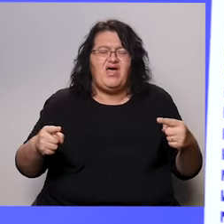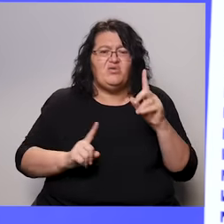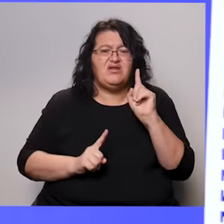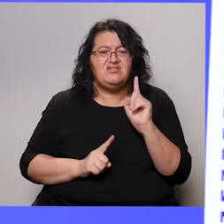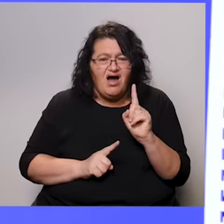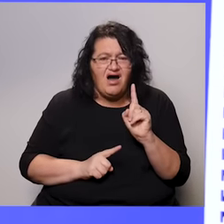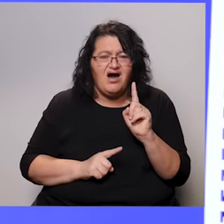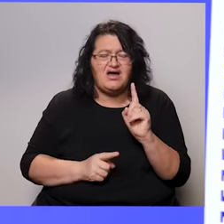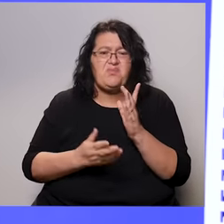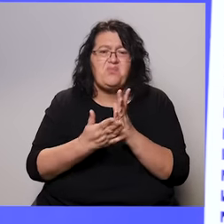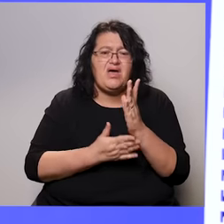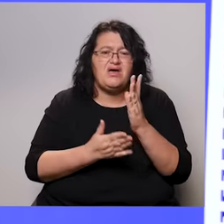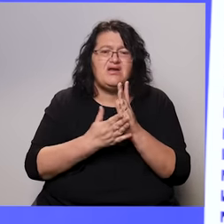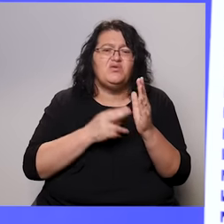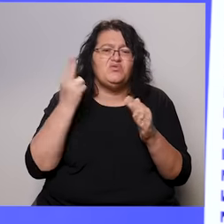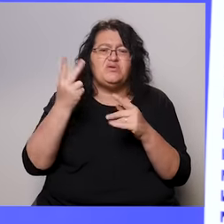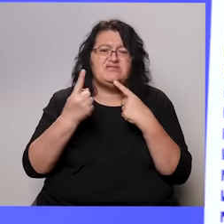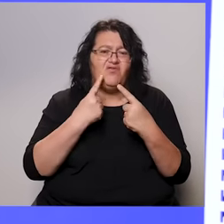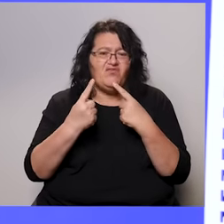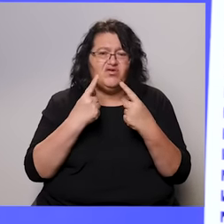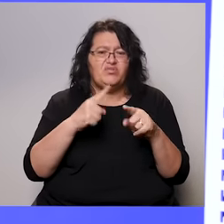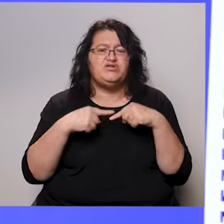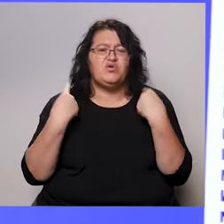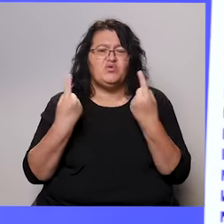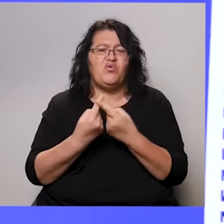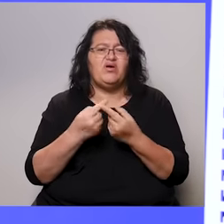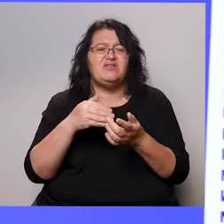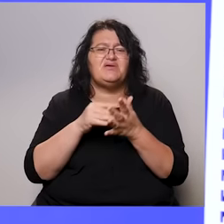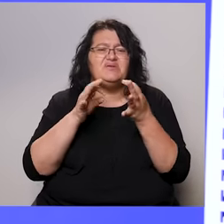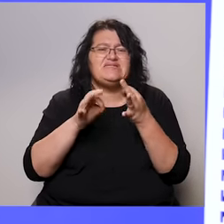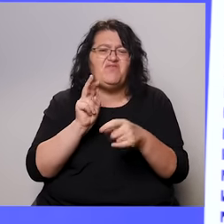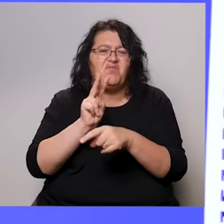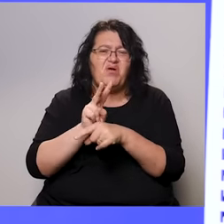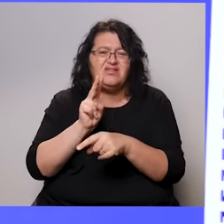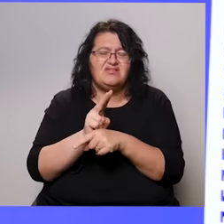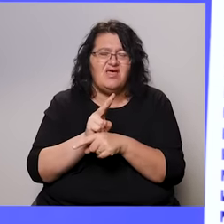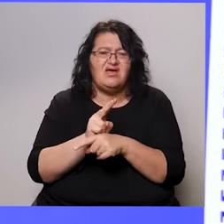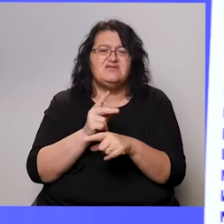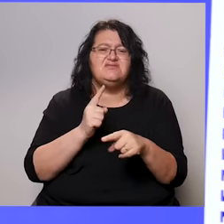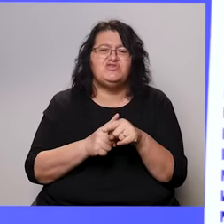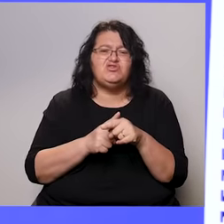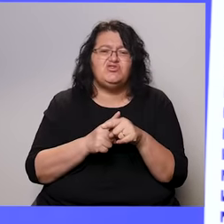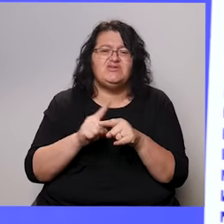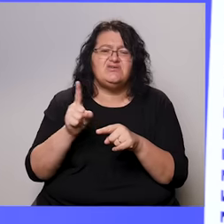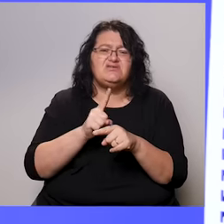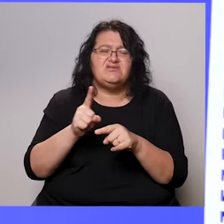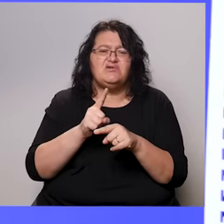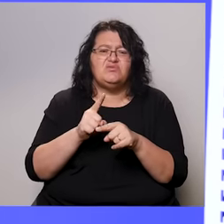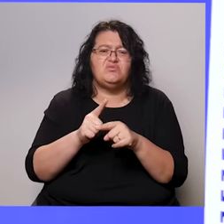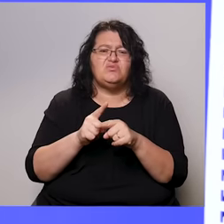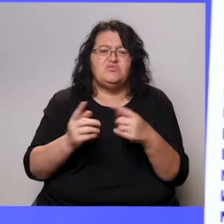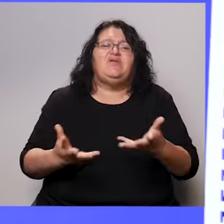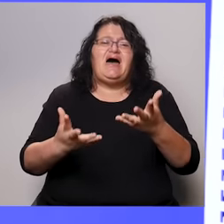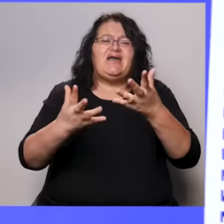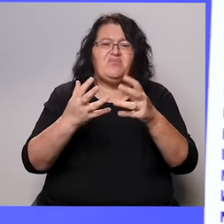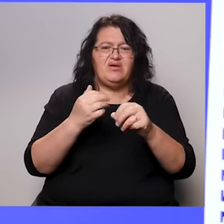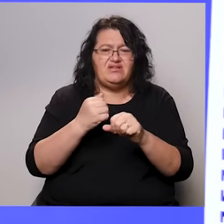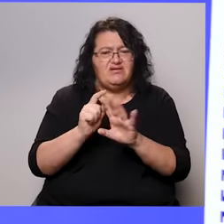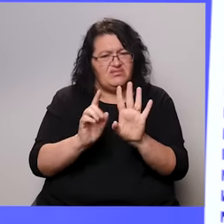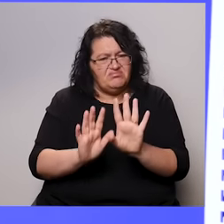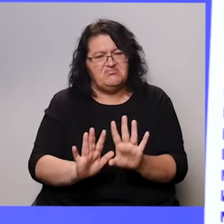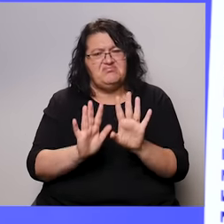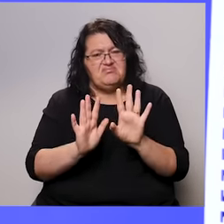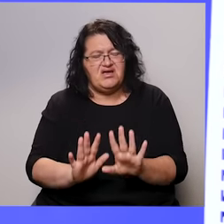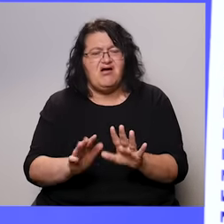dar de fiecare dată când Dumnezeu ne vorbește, trebuie să fim foarte atenți și să nu ne ia râvna